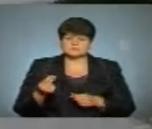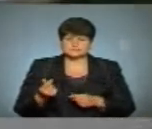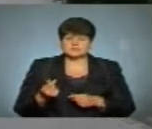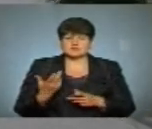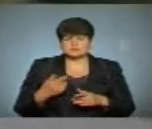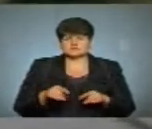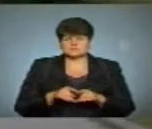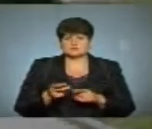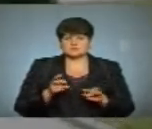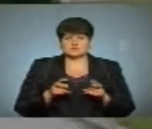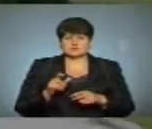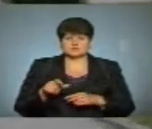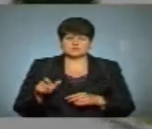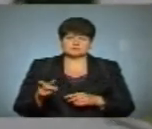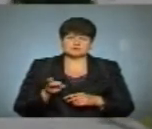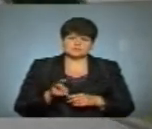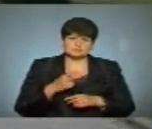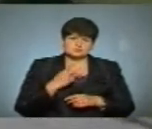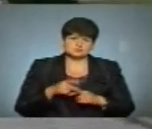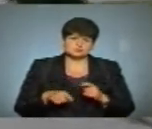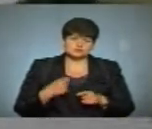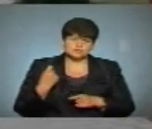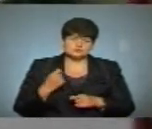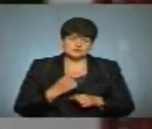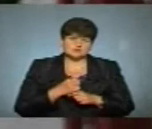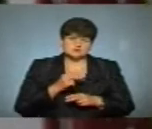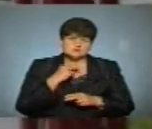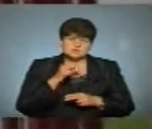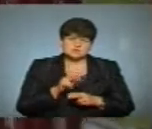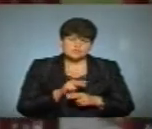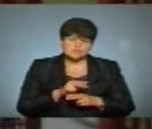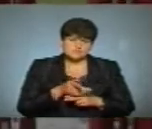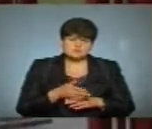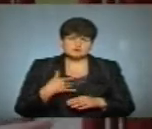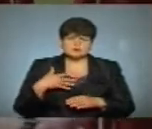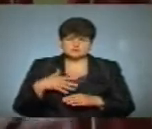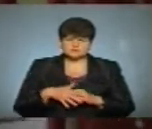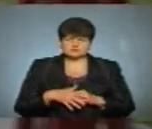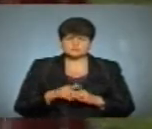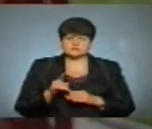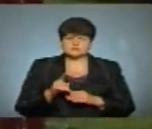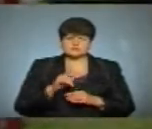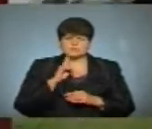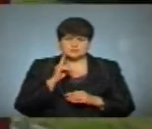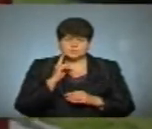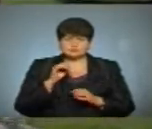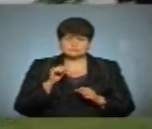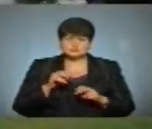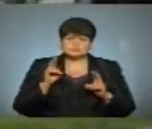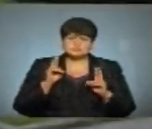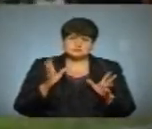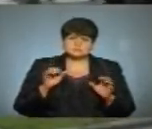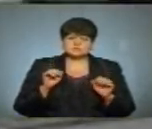все одно приходять люди, підходиш, бачиш порушення, робиш зауваження. Я розумію, що люди молодь, можливо, не знали,